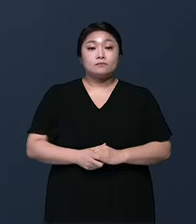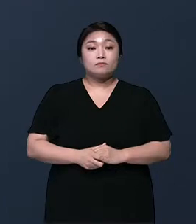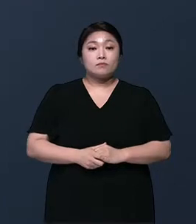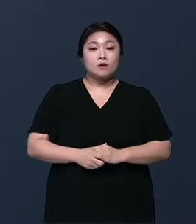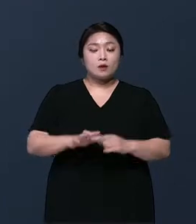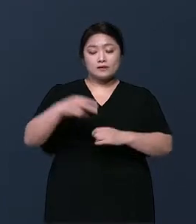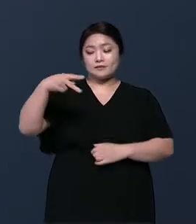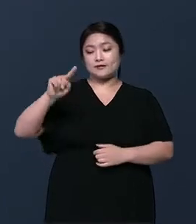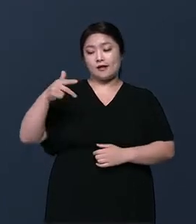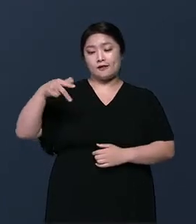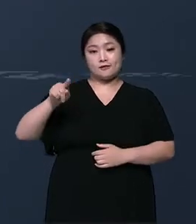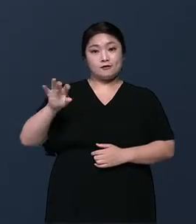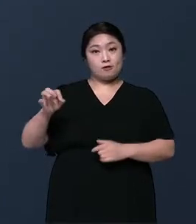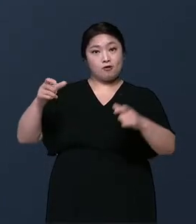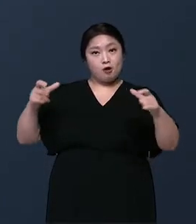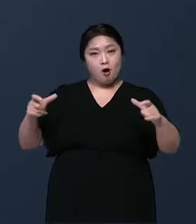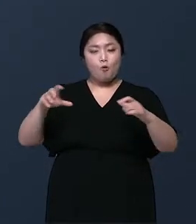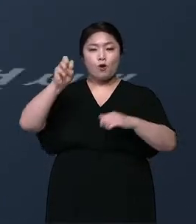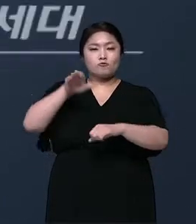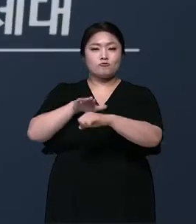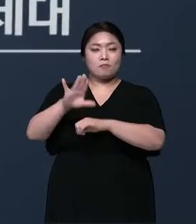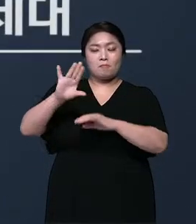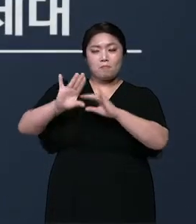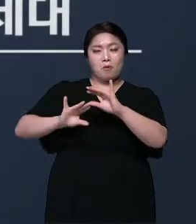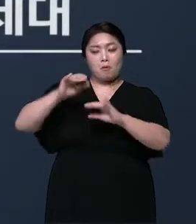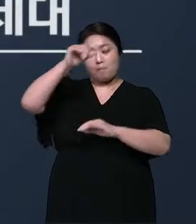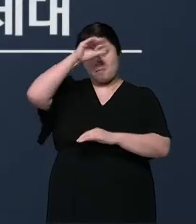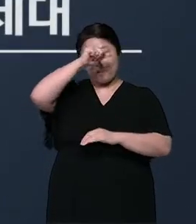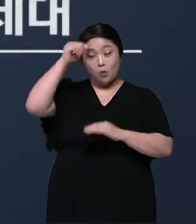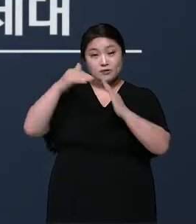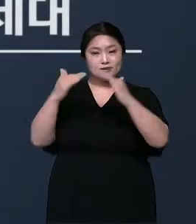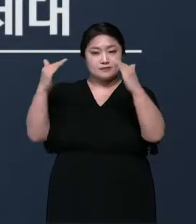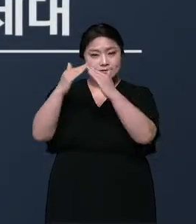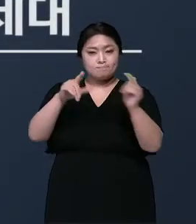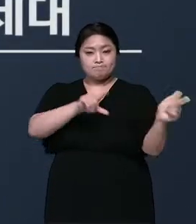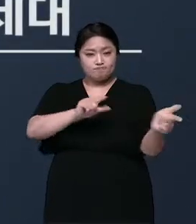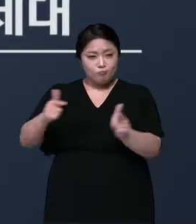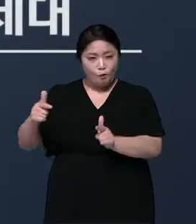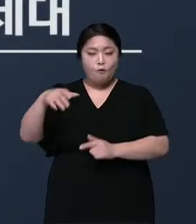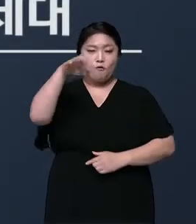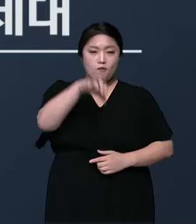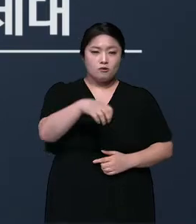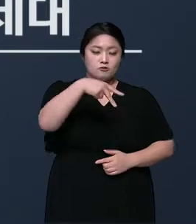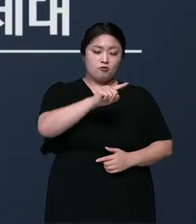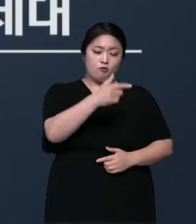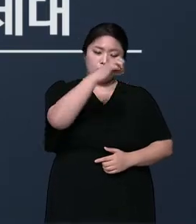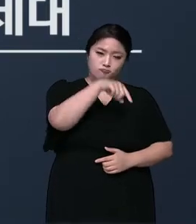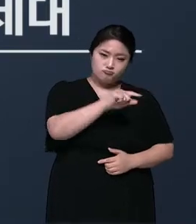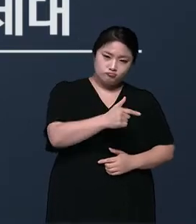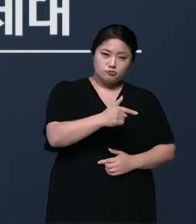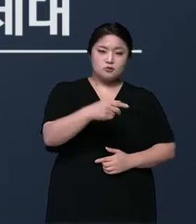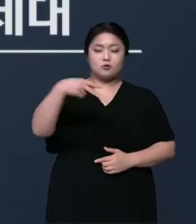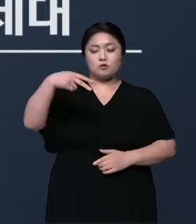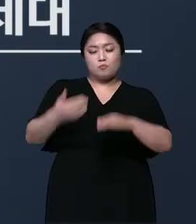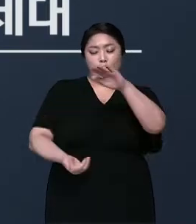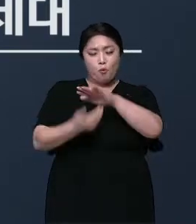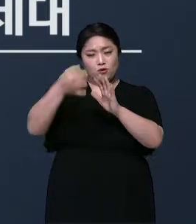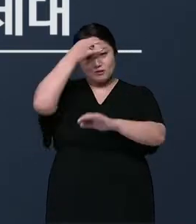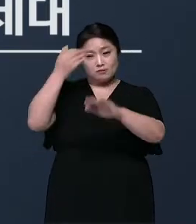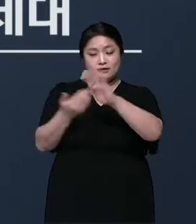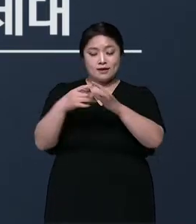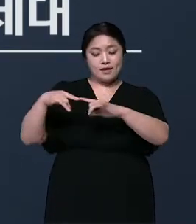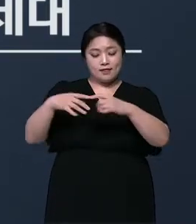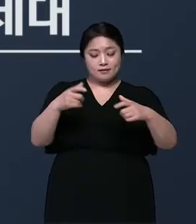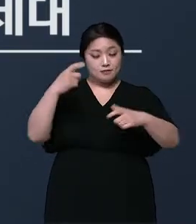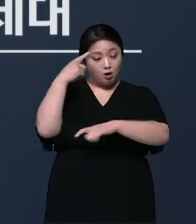삼정 지구의 광주 0 평생 주택 13,000 세대가 참 단 3지구 6000여 3대 서 눈이 지구와 도시 첨단 에너지 벨트의 도